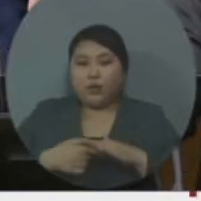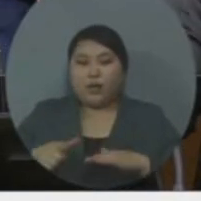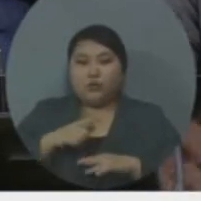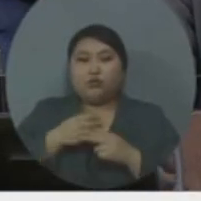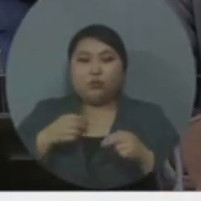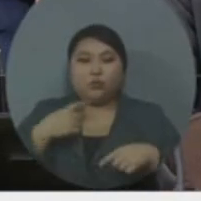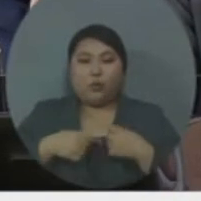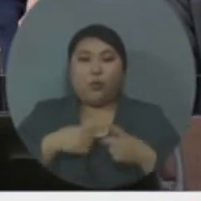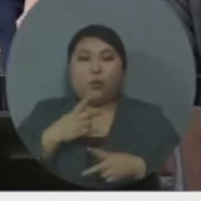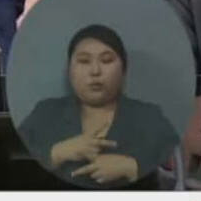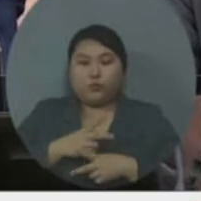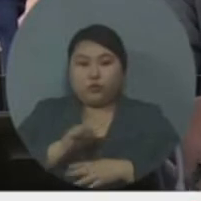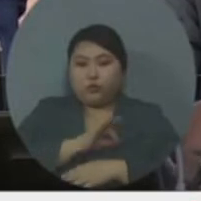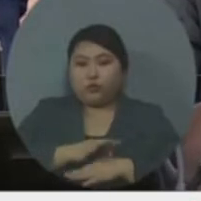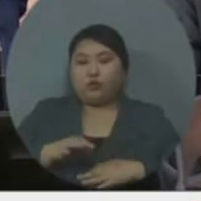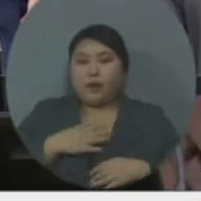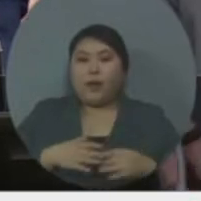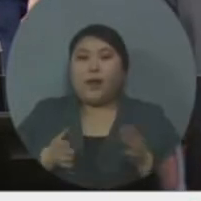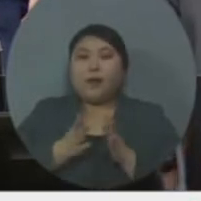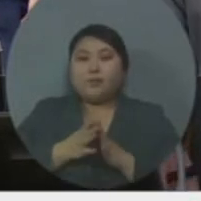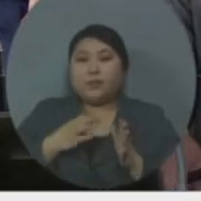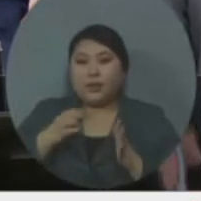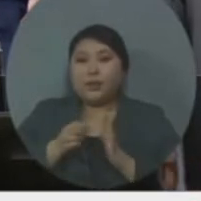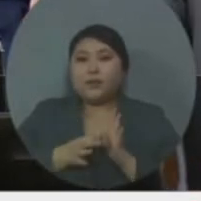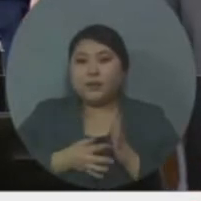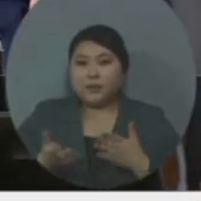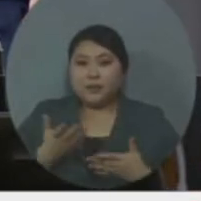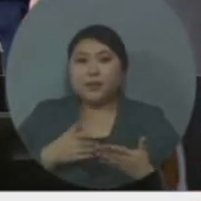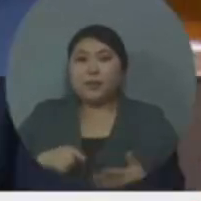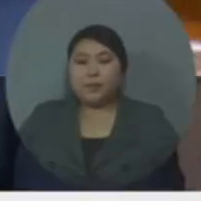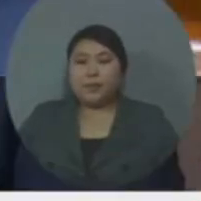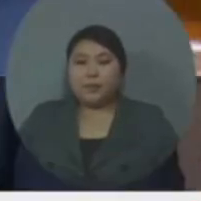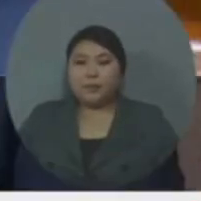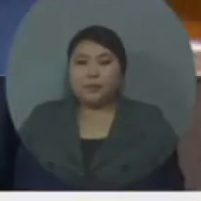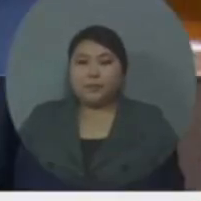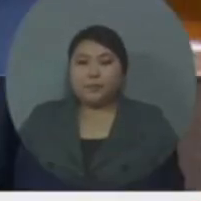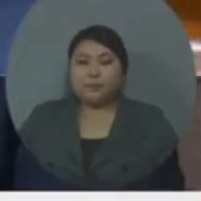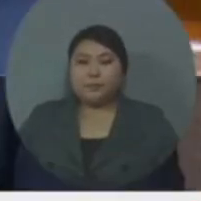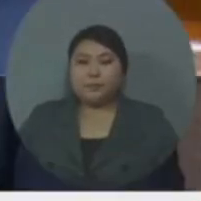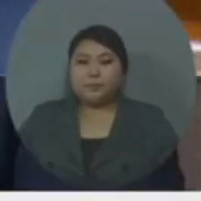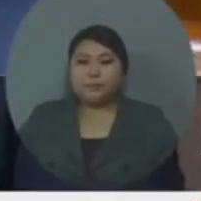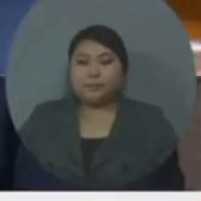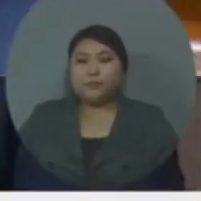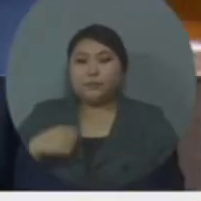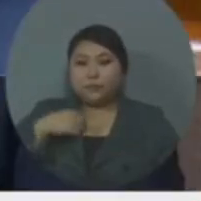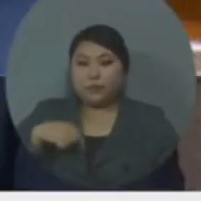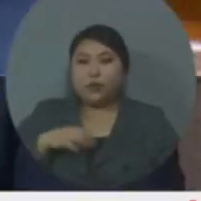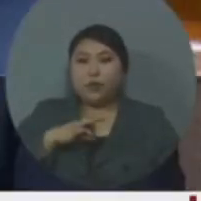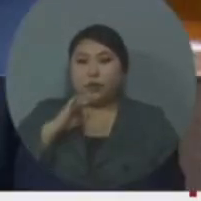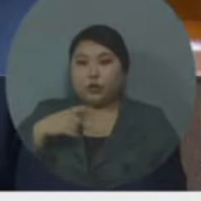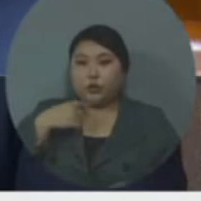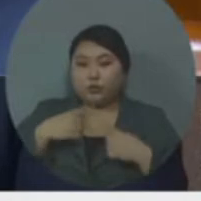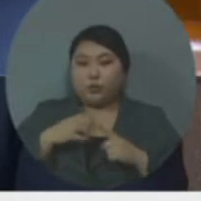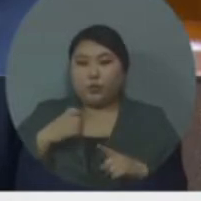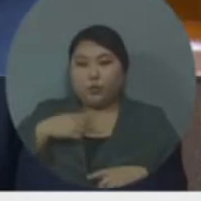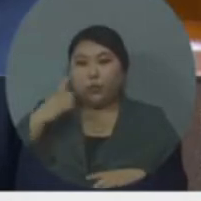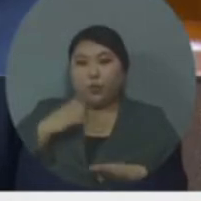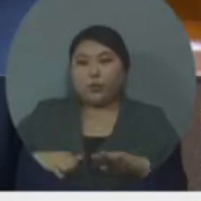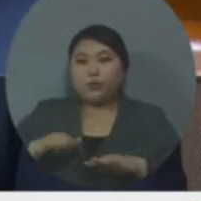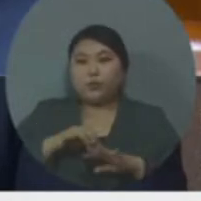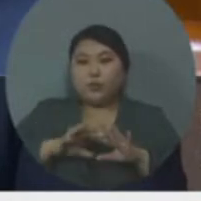зэрэг хуулийн төслүүдийг хамтдхан хэлэлцэх юм байна. Өөрөөр хэлбэл энэ Монгол улсын бүх хүнд